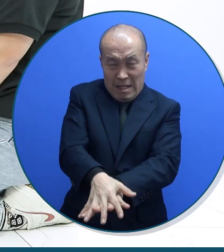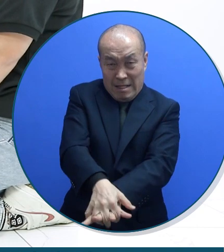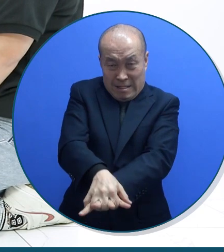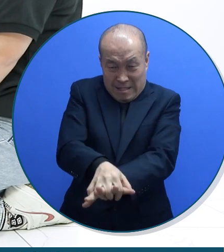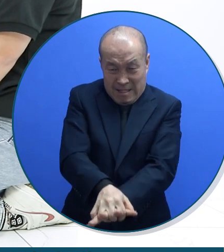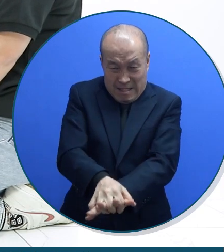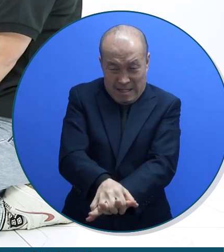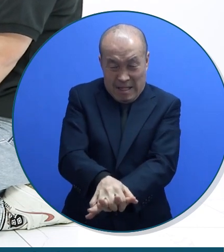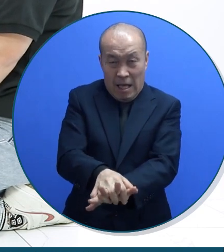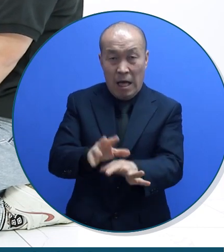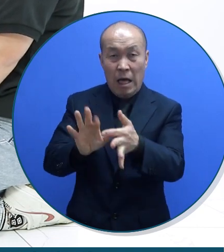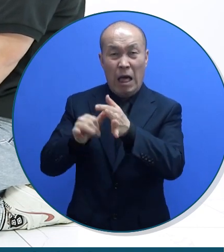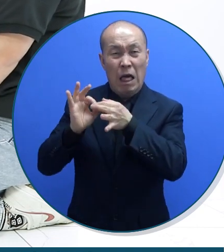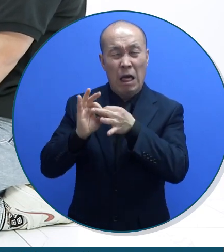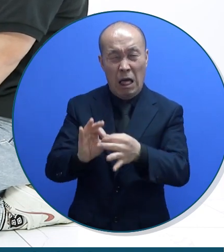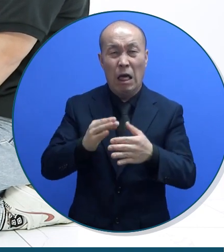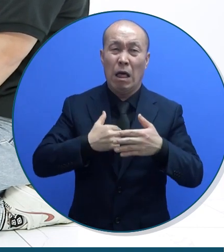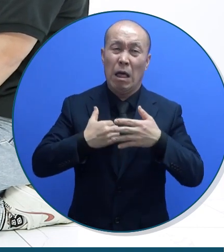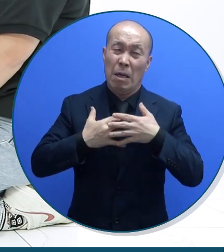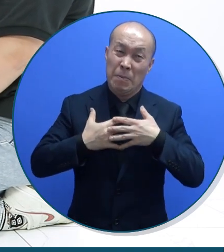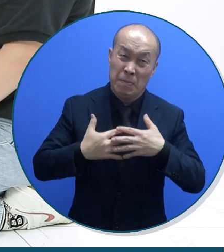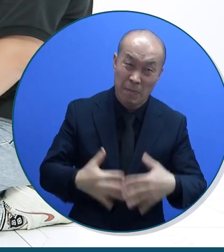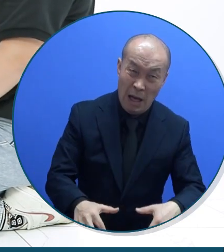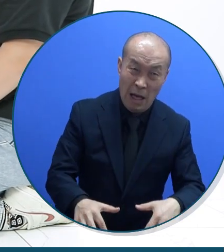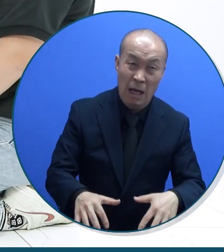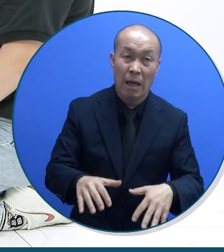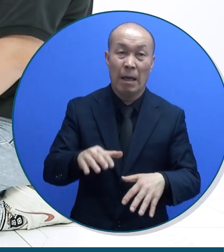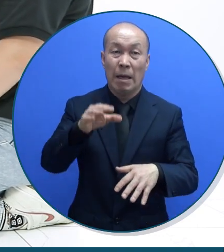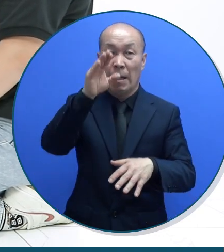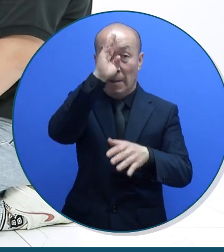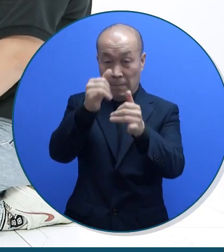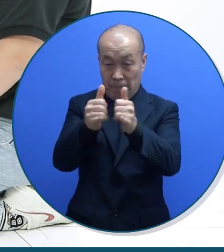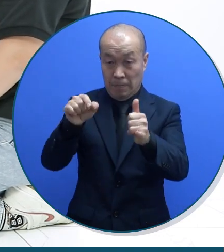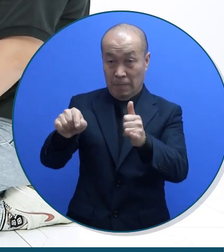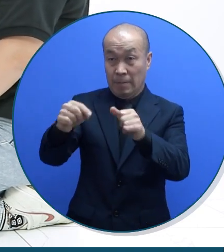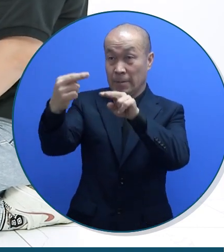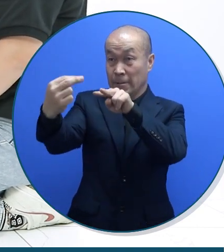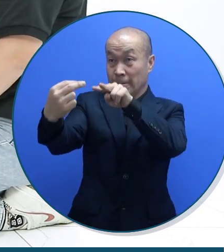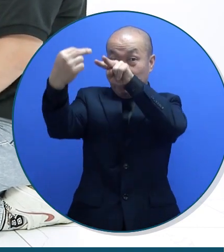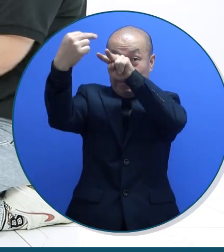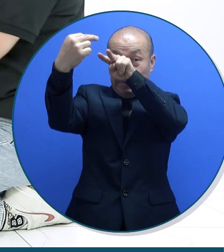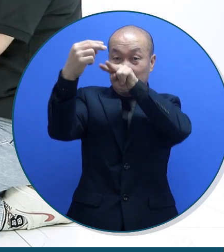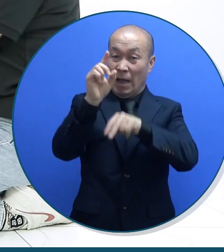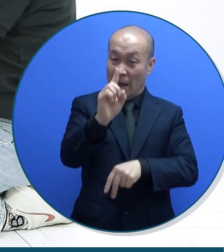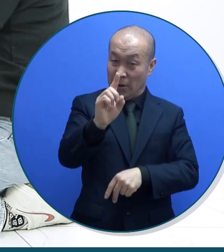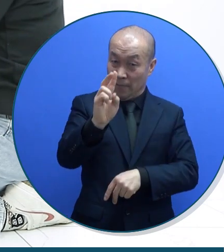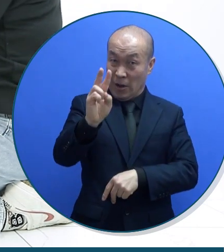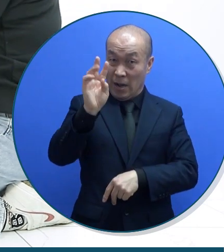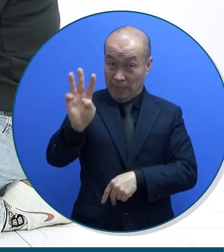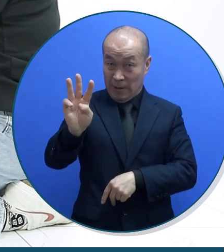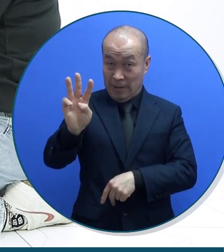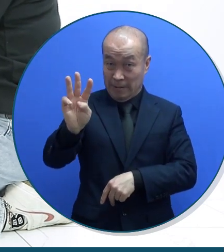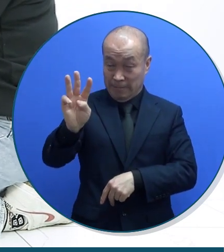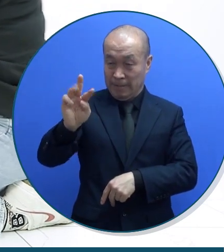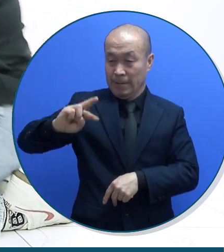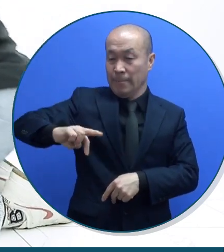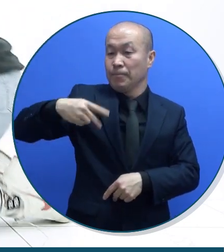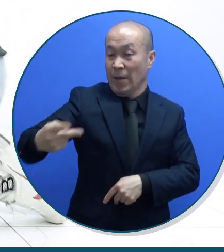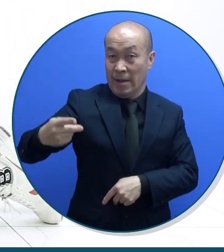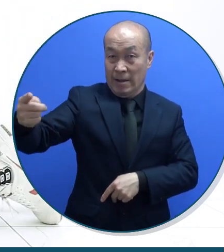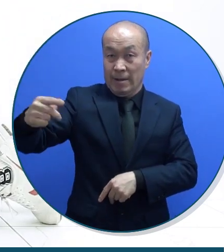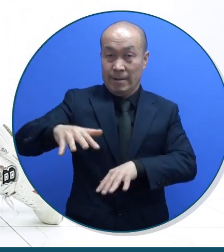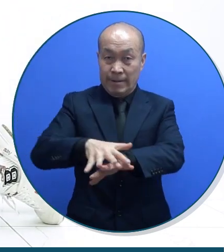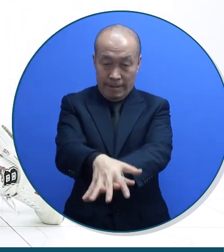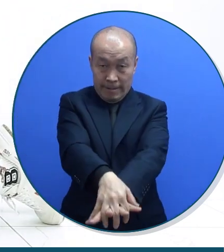가슴 압박을 지속하기 힘들어질 때 환자를 가운데 두고 서로 마주본 상태에서 하나, 둘,